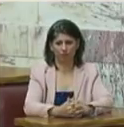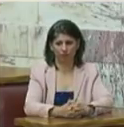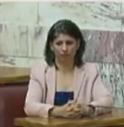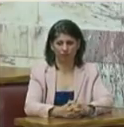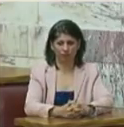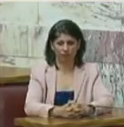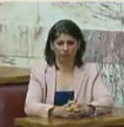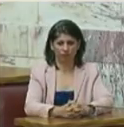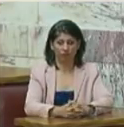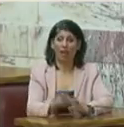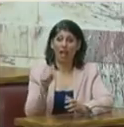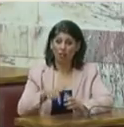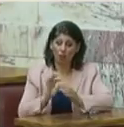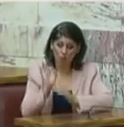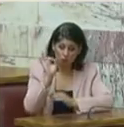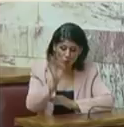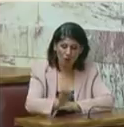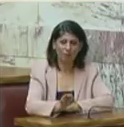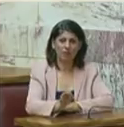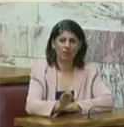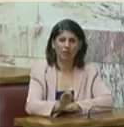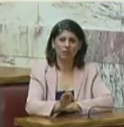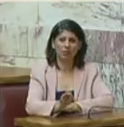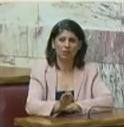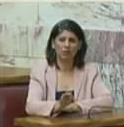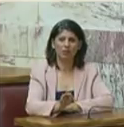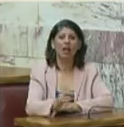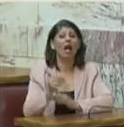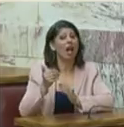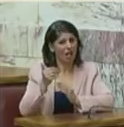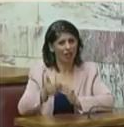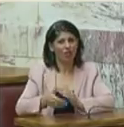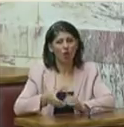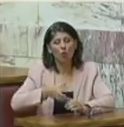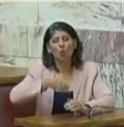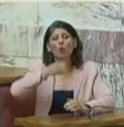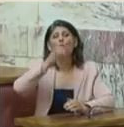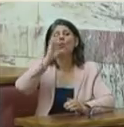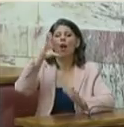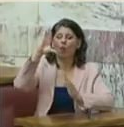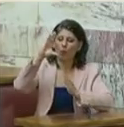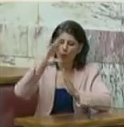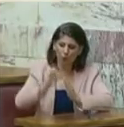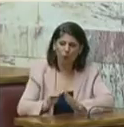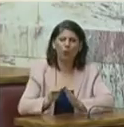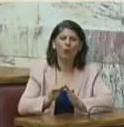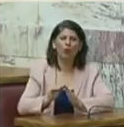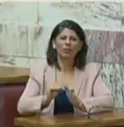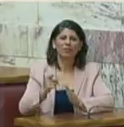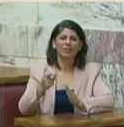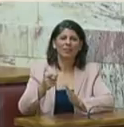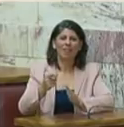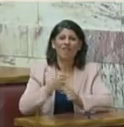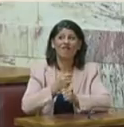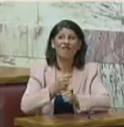Αλλά εδώ που έχετε φτάσει, θα το πιείτε το ποτήρι μέχρι τέλους. Σε 2 μήνες, αυτό που ελπίζει